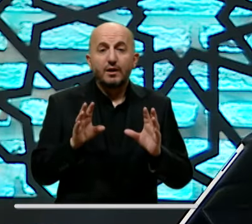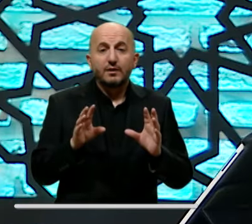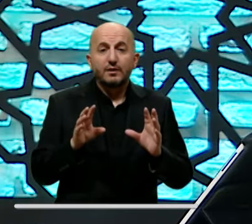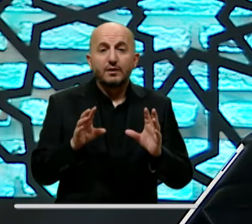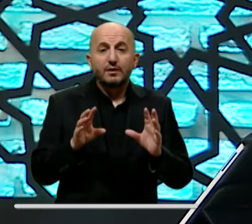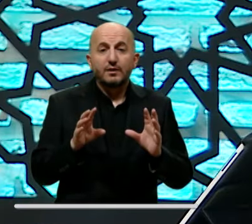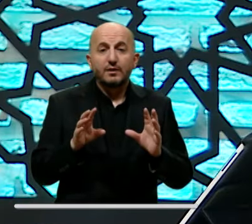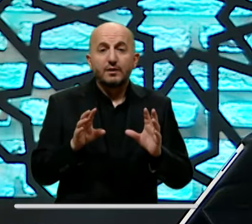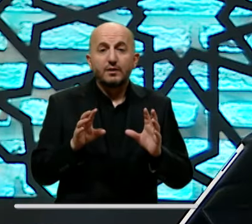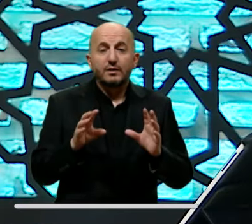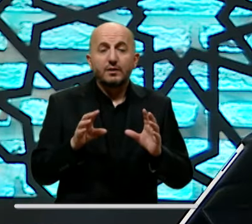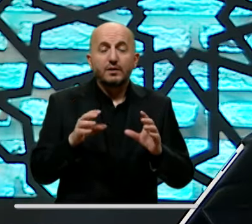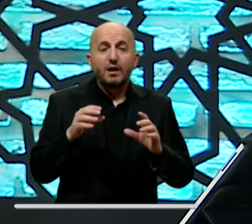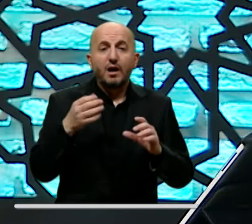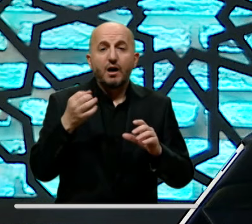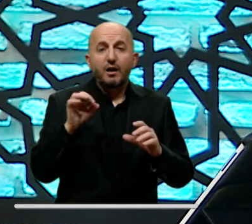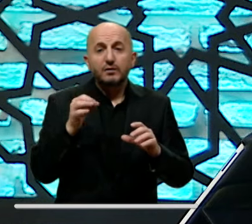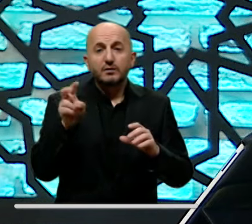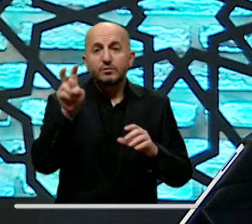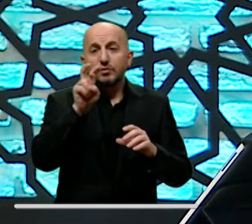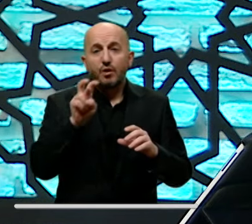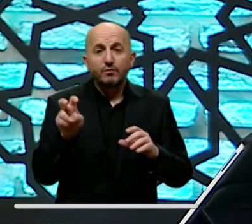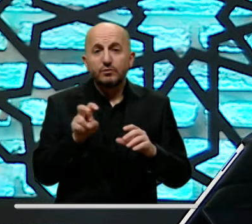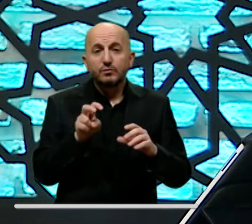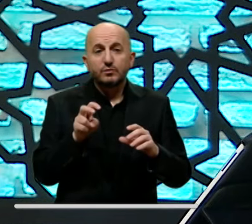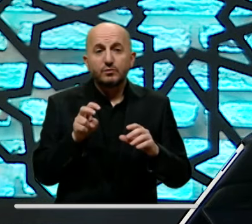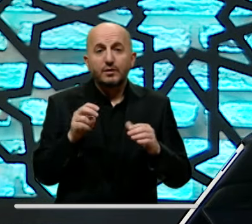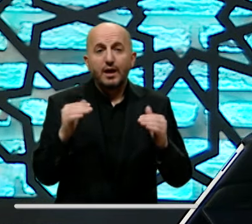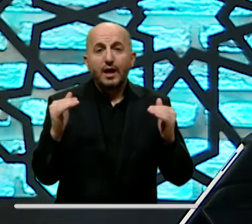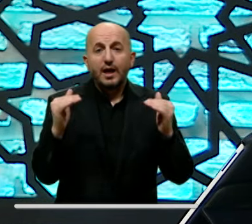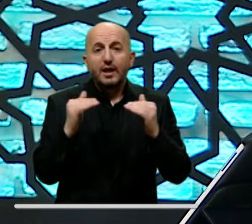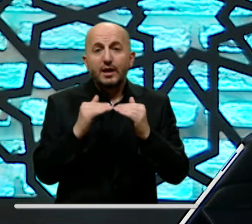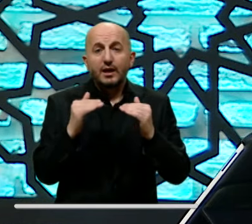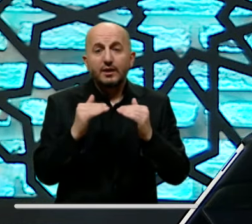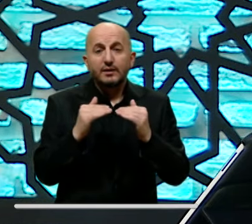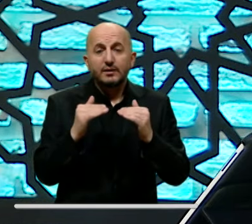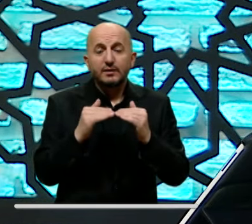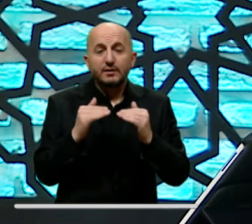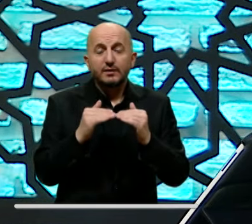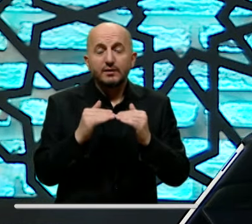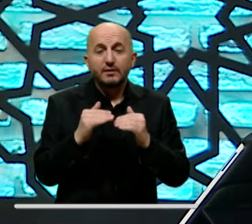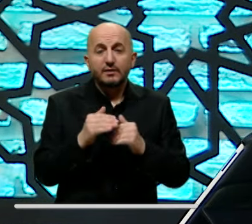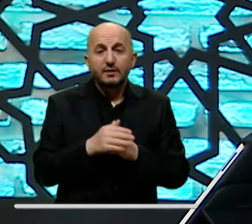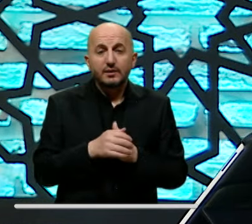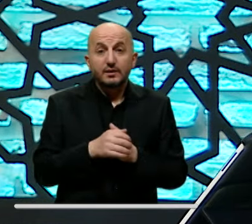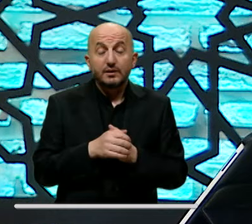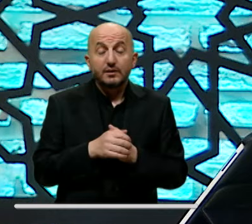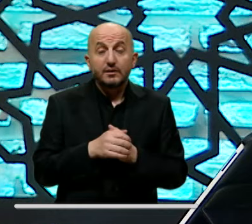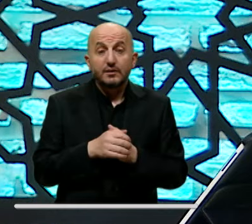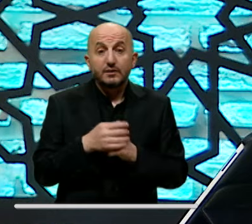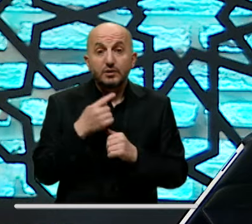olmadan altın cinsinden ya da döviz cinsinden var Onu tehe çevireyim vereyim